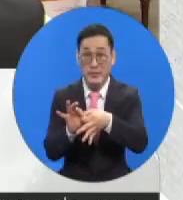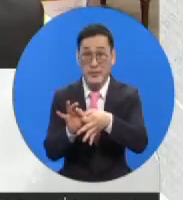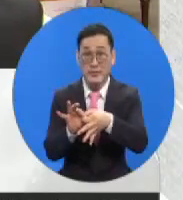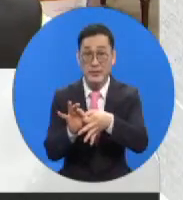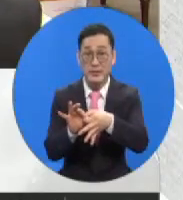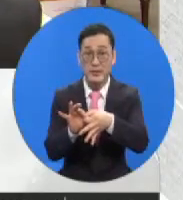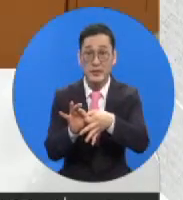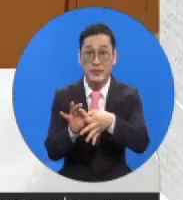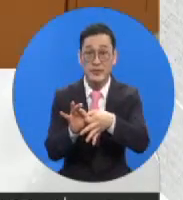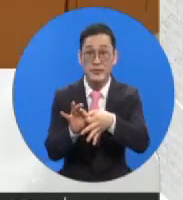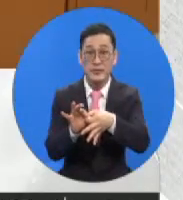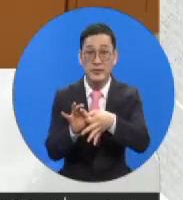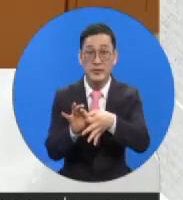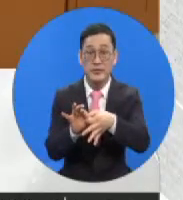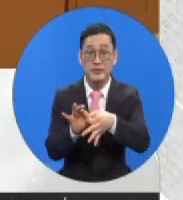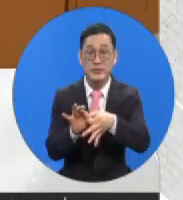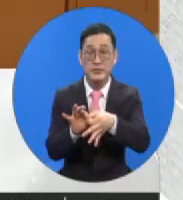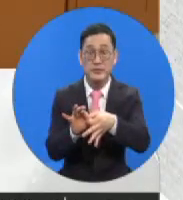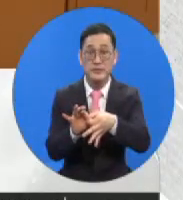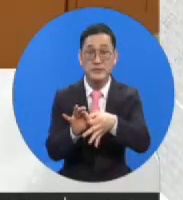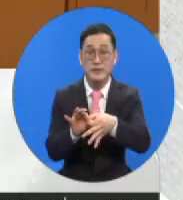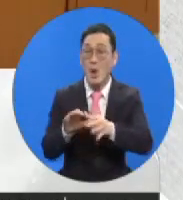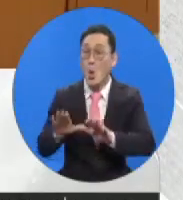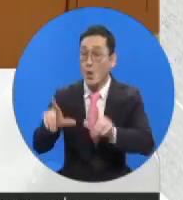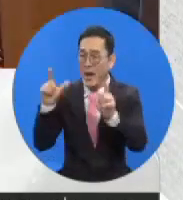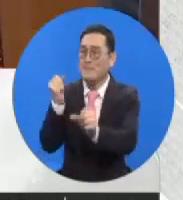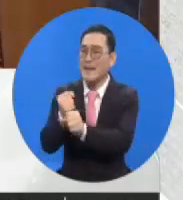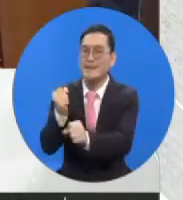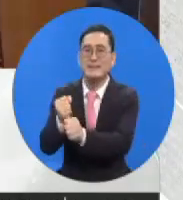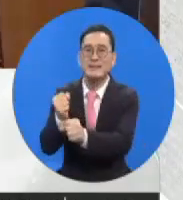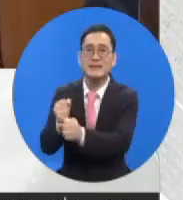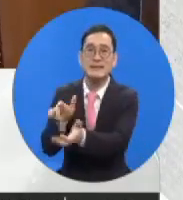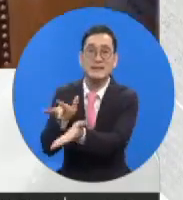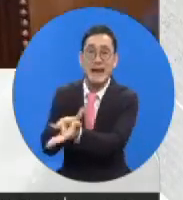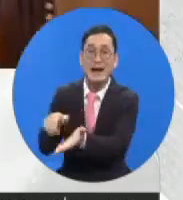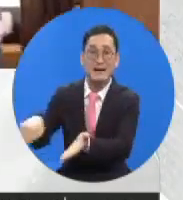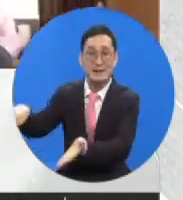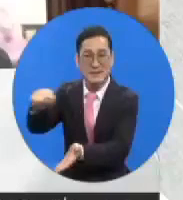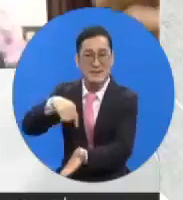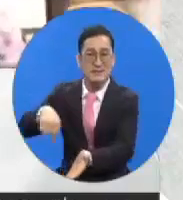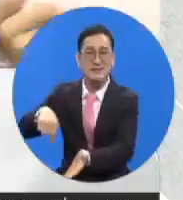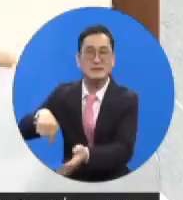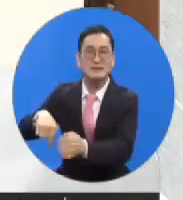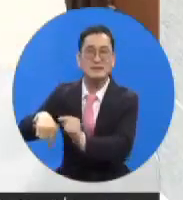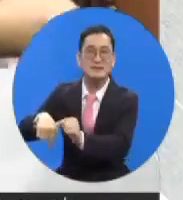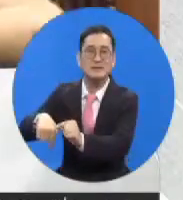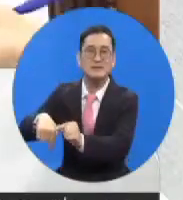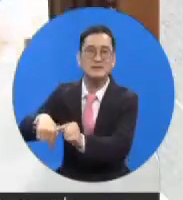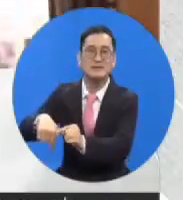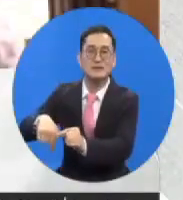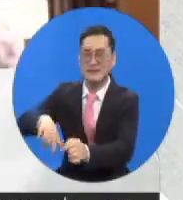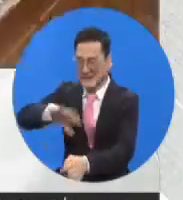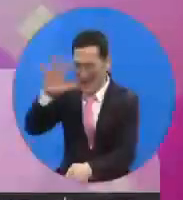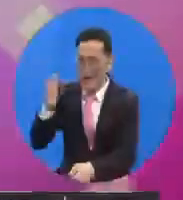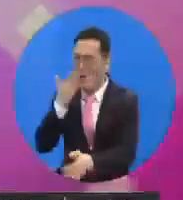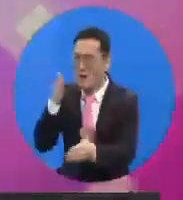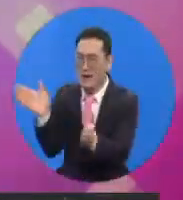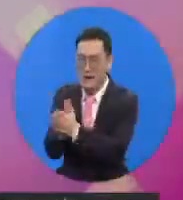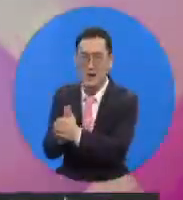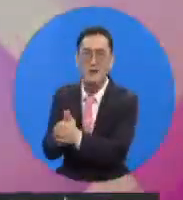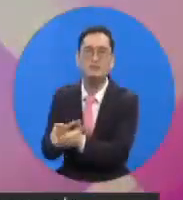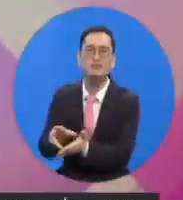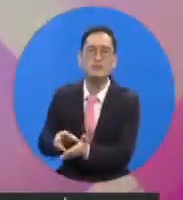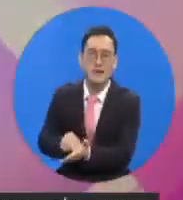백신이라고 하는 그 자체 올해 만들어진 독감 백신이라는 자체에 문제가 있는 게 아닌가 이런 생각을 가지고 있습니다. 그러니까 더 큰 문제가 될 수도